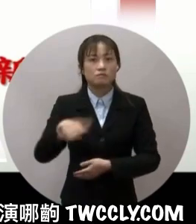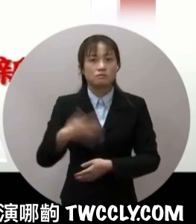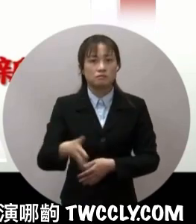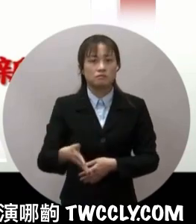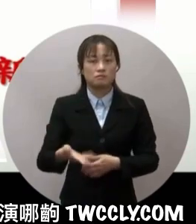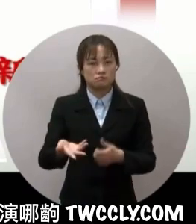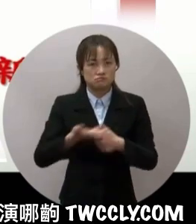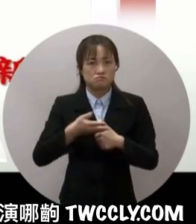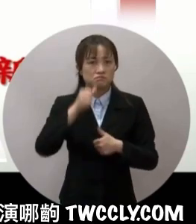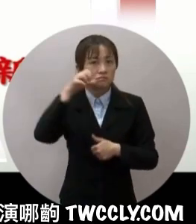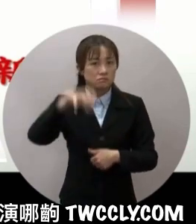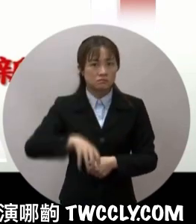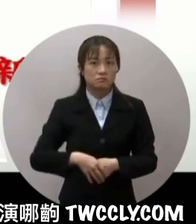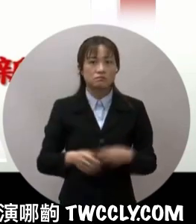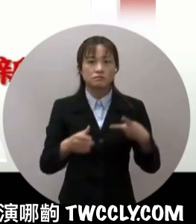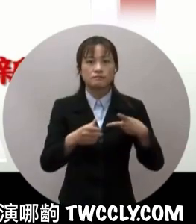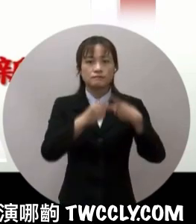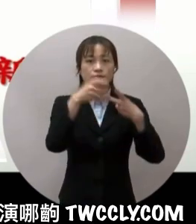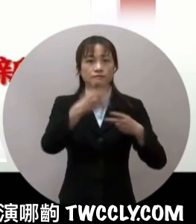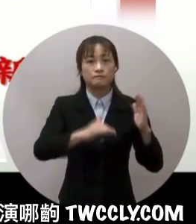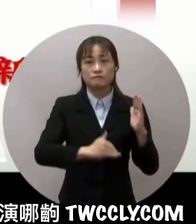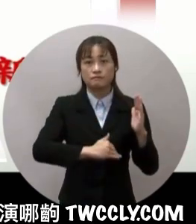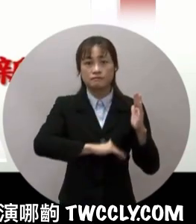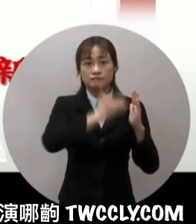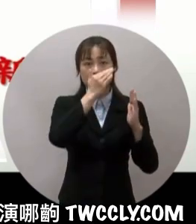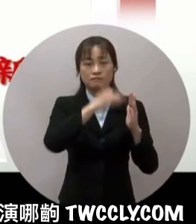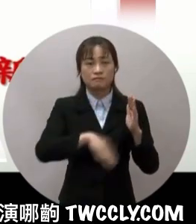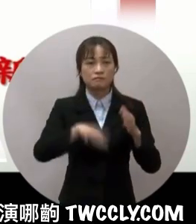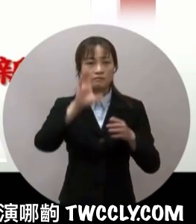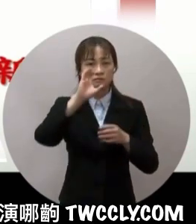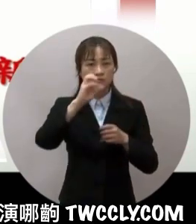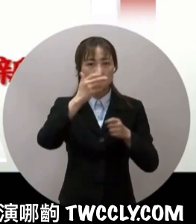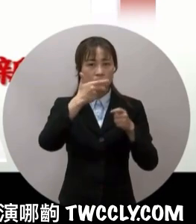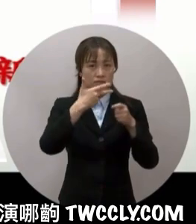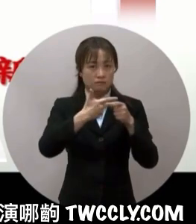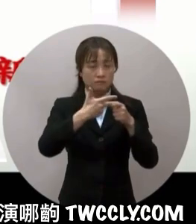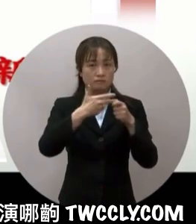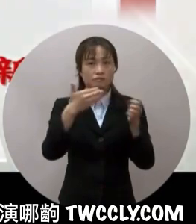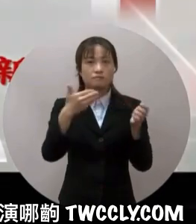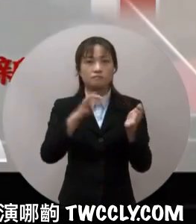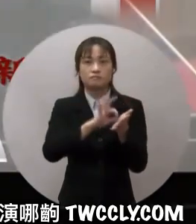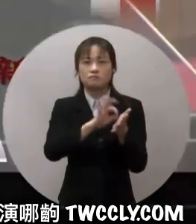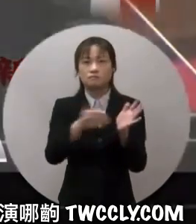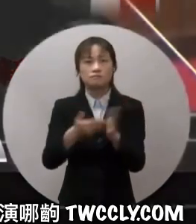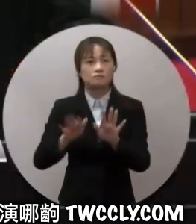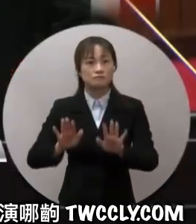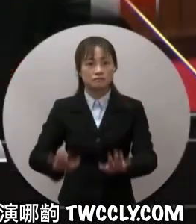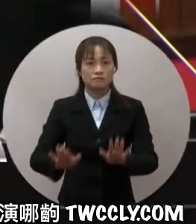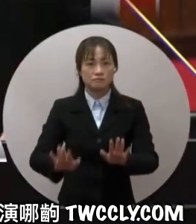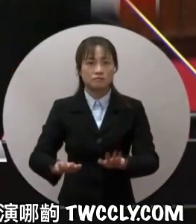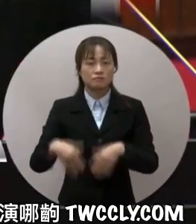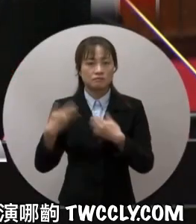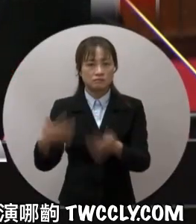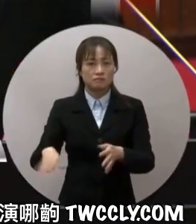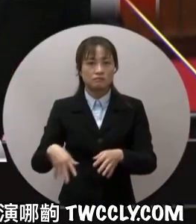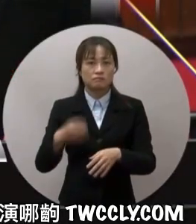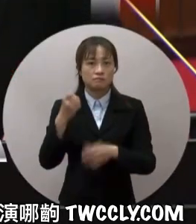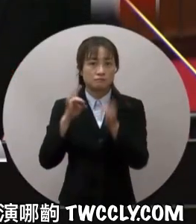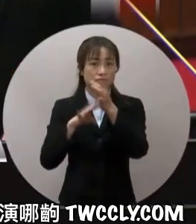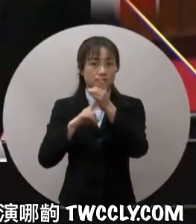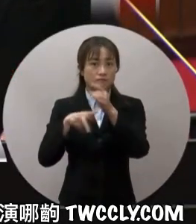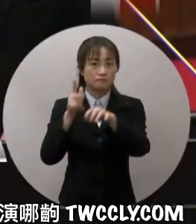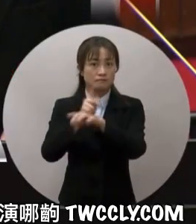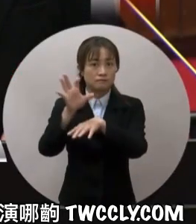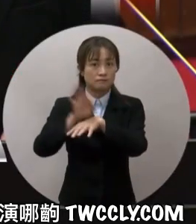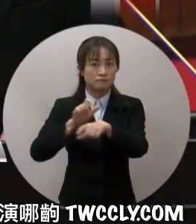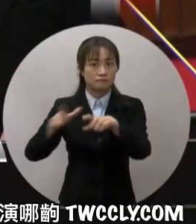後來永和山水庫九十七年到現在我們已經提供給新職科學研究兩